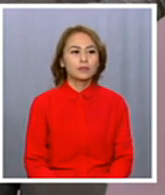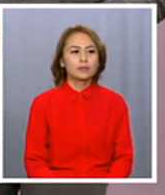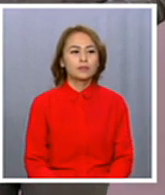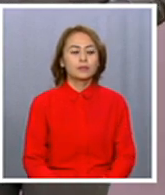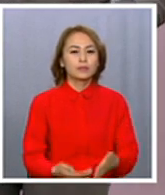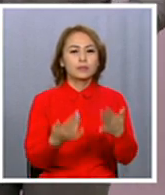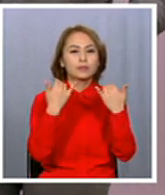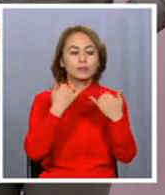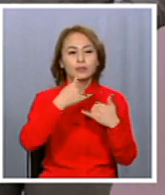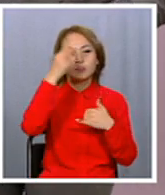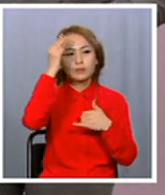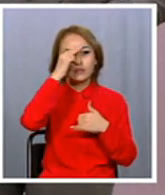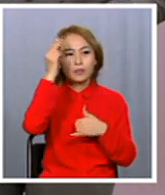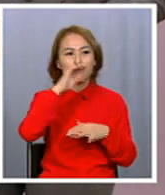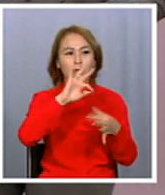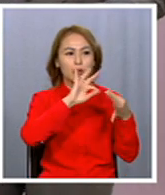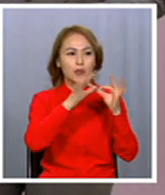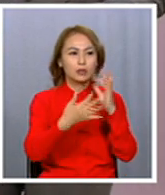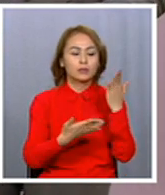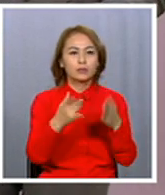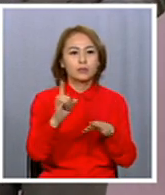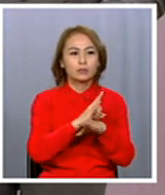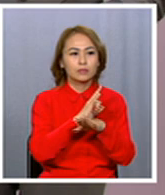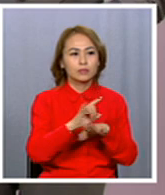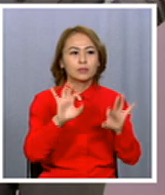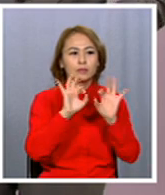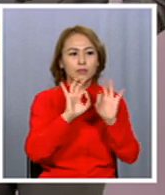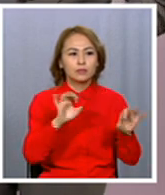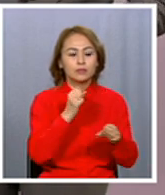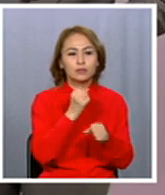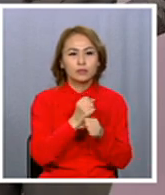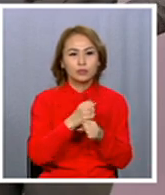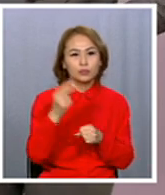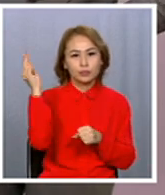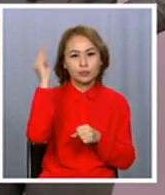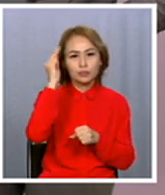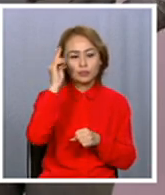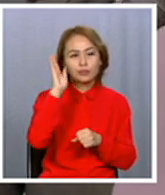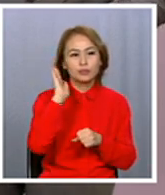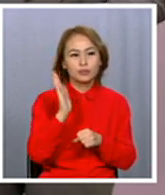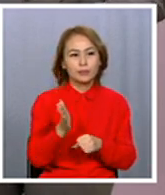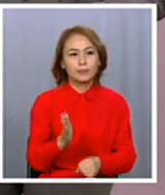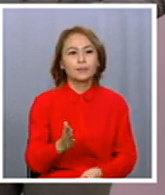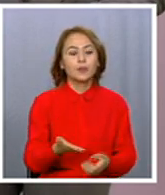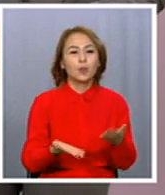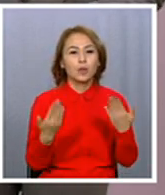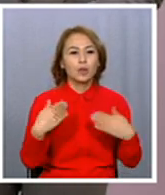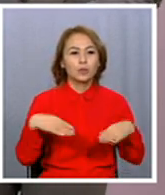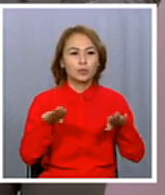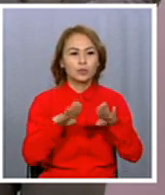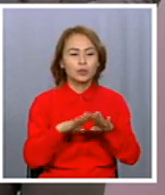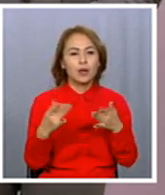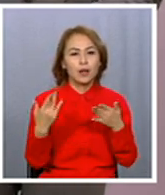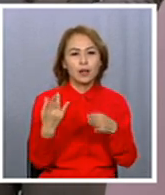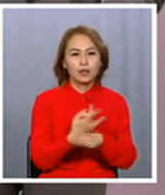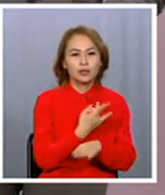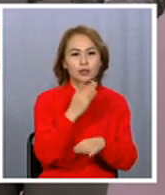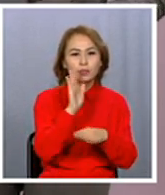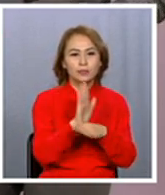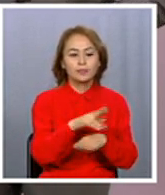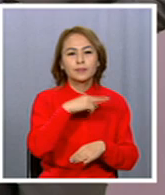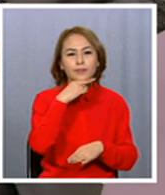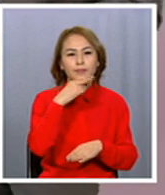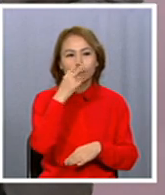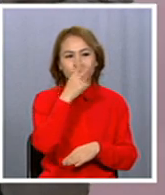Бүгінгі сабақта ақиқат немесе жалған пікірлерді құруды үйренесіңдер. Олай болса, алғашқы тапсырмаға назар